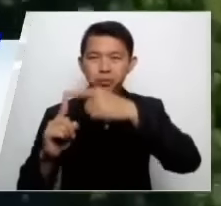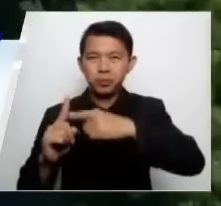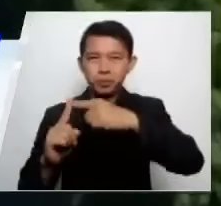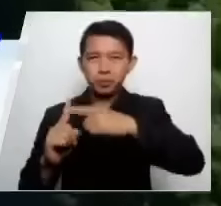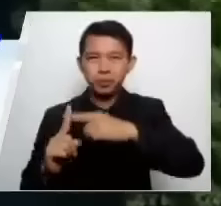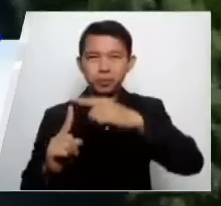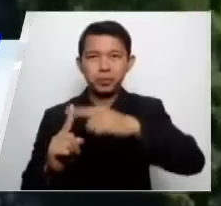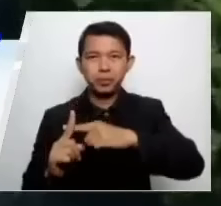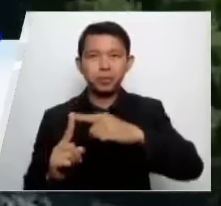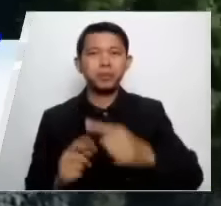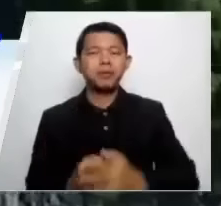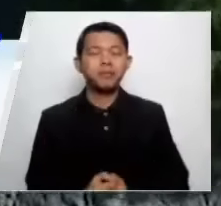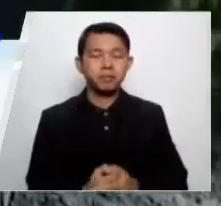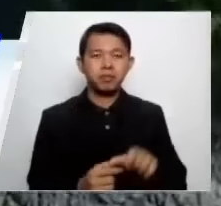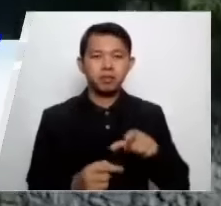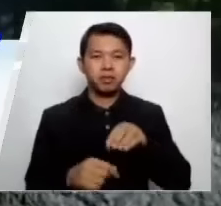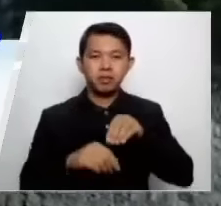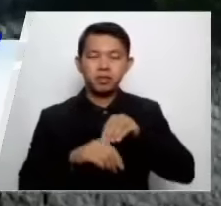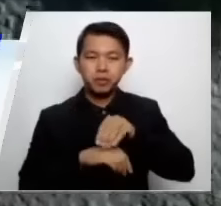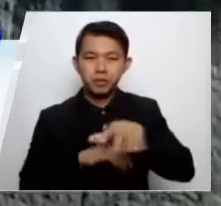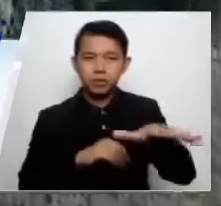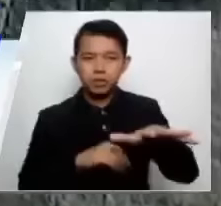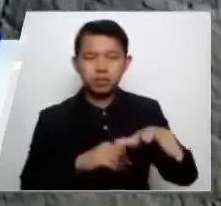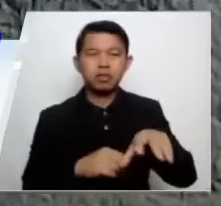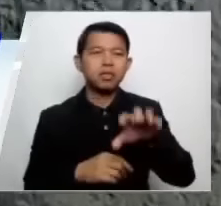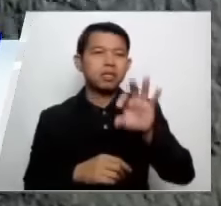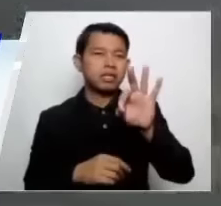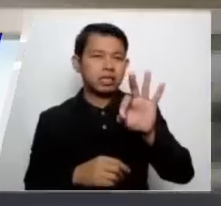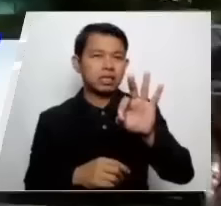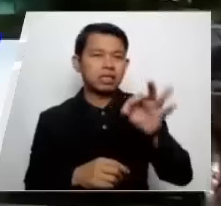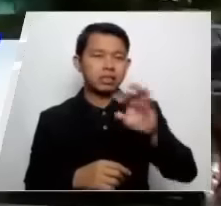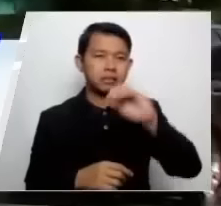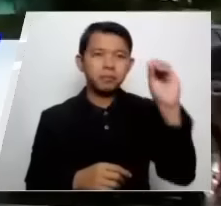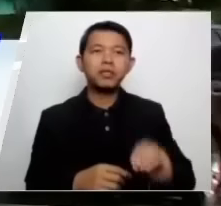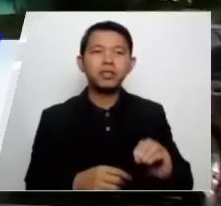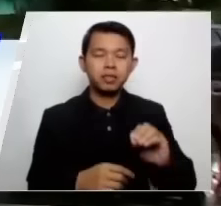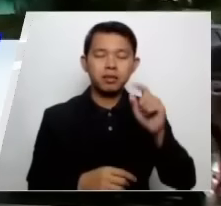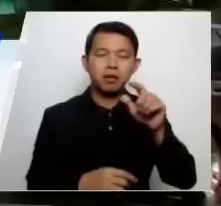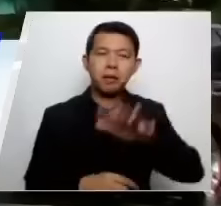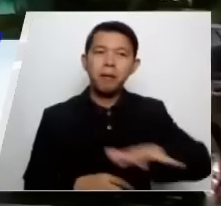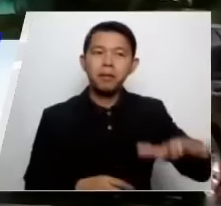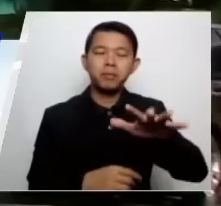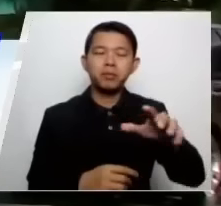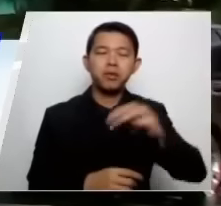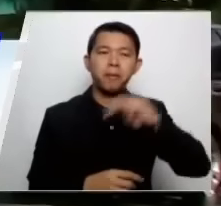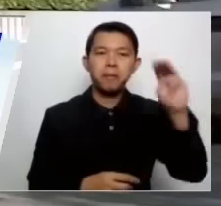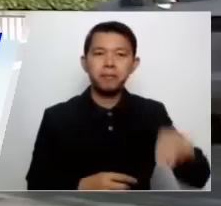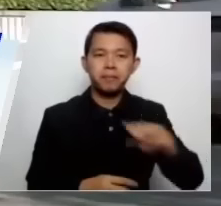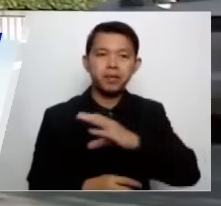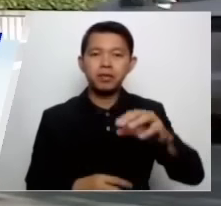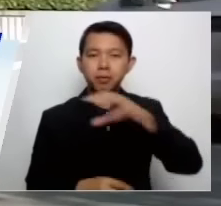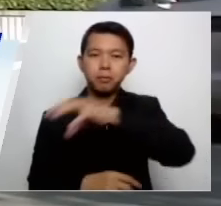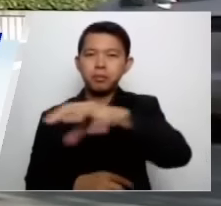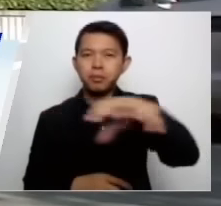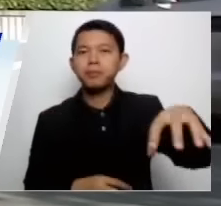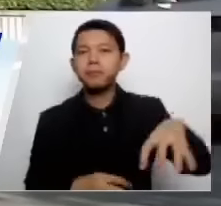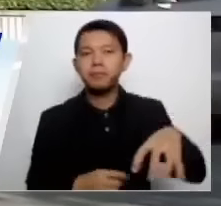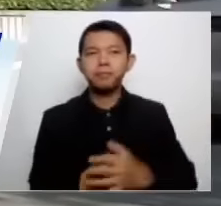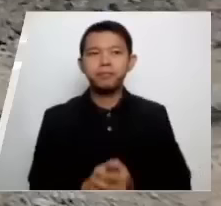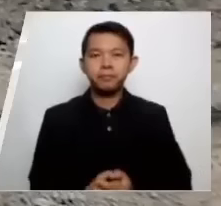ng 70% ng tubig sa Metro Manila at sa mga karatig lugar. Ayon sa PAGASA Hydrometeorological Division, normal